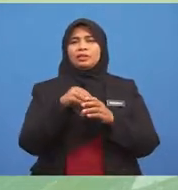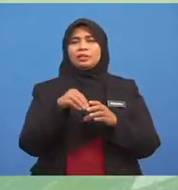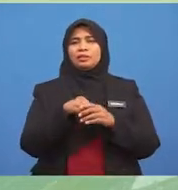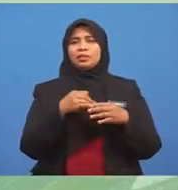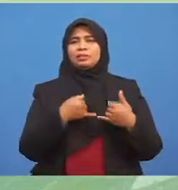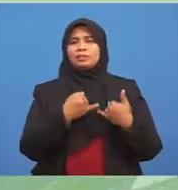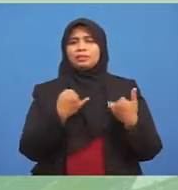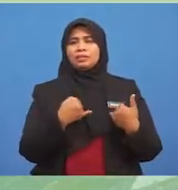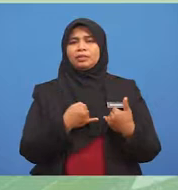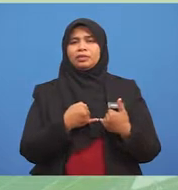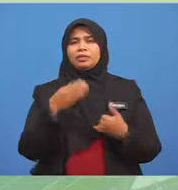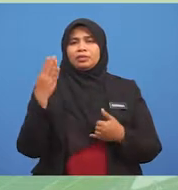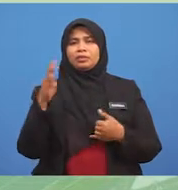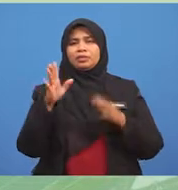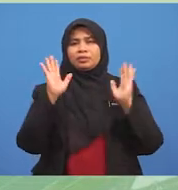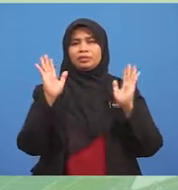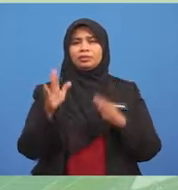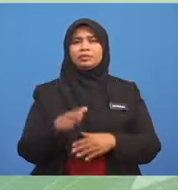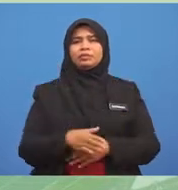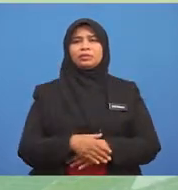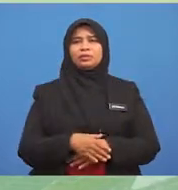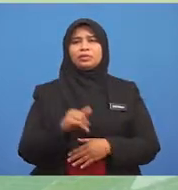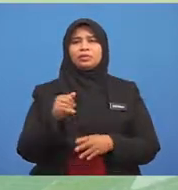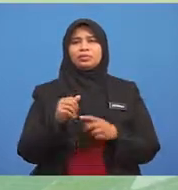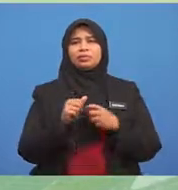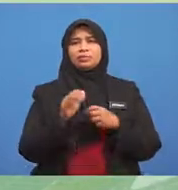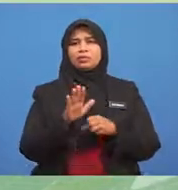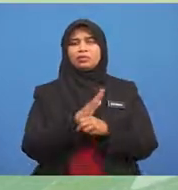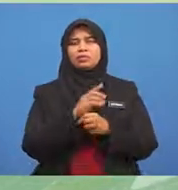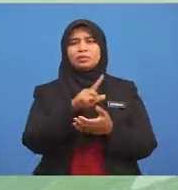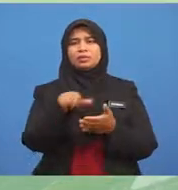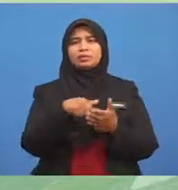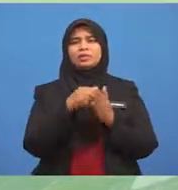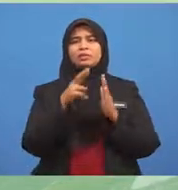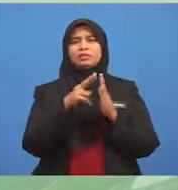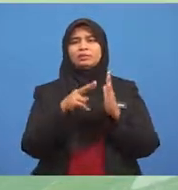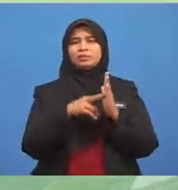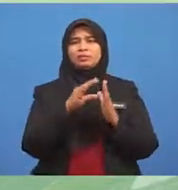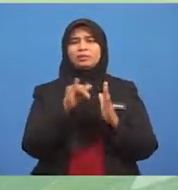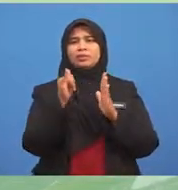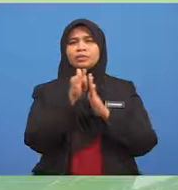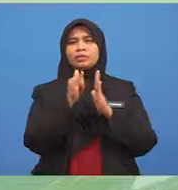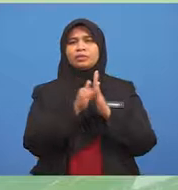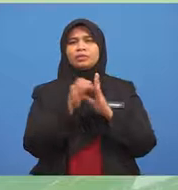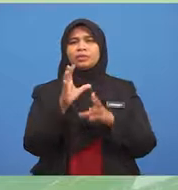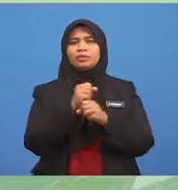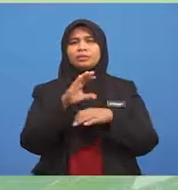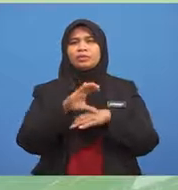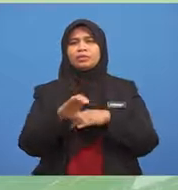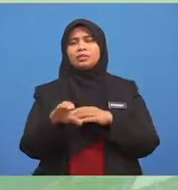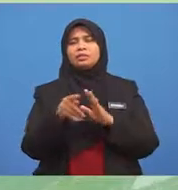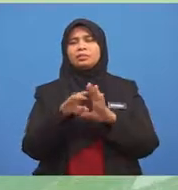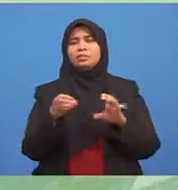kita bahawa solat yang memenuhi segala rukun dan syarat dapat mencegah perbuatan keji